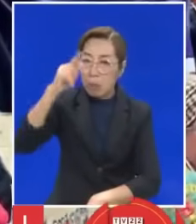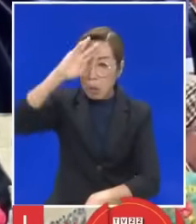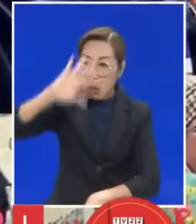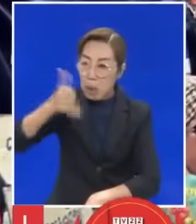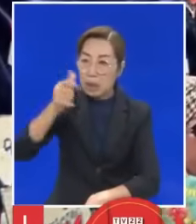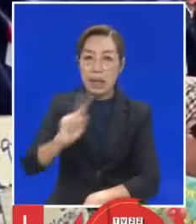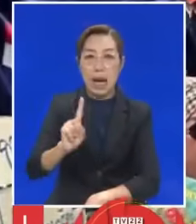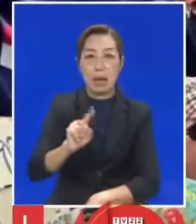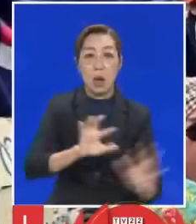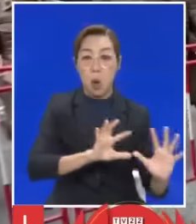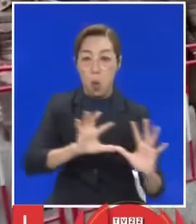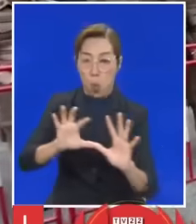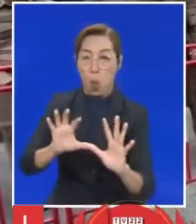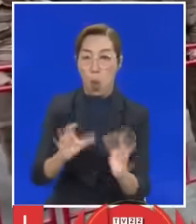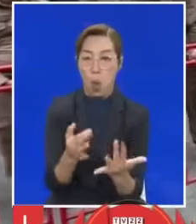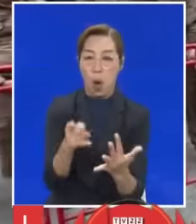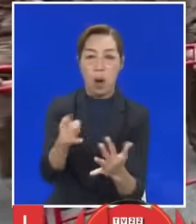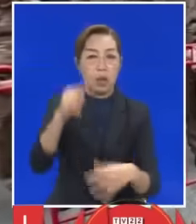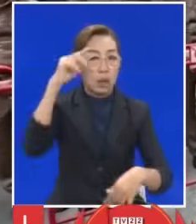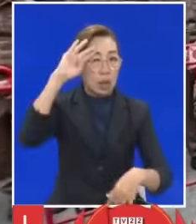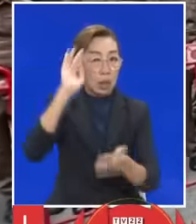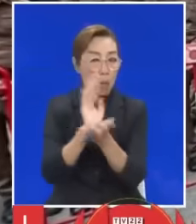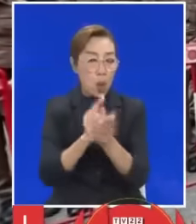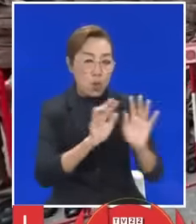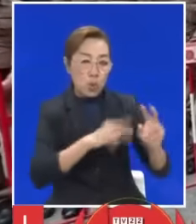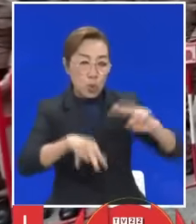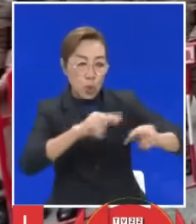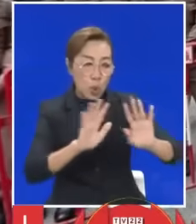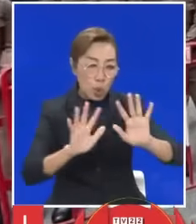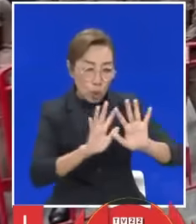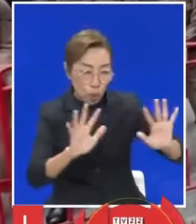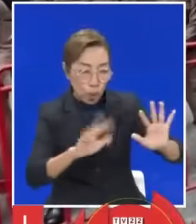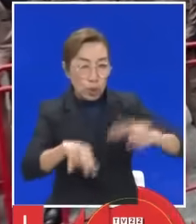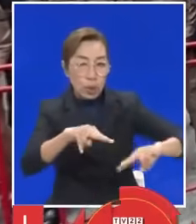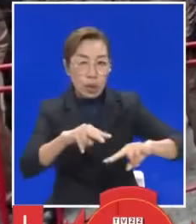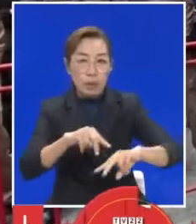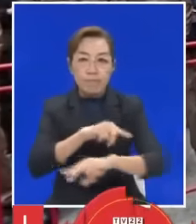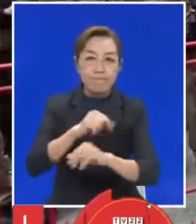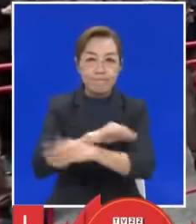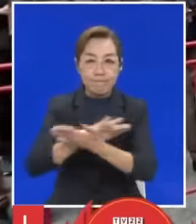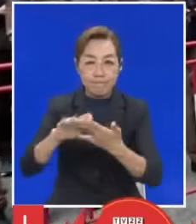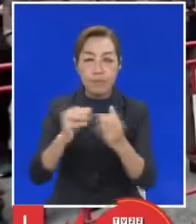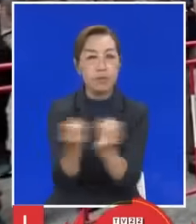ปักหลักกันอยู่นะคุณแต่ว่าตำรวจก็ดูแลความเรียบร้อยก็ตอนนี้ก็ยังไม่มีเหตุการณ์ความวุ่นวายอะไรเกิดขึ้นค่ะครับ